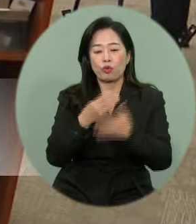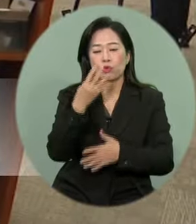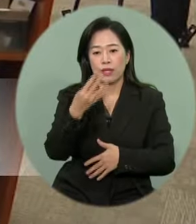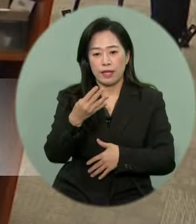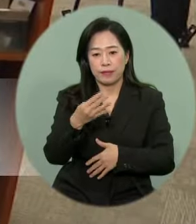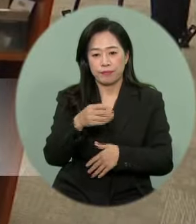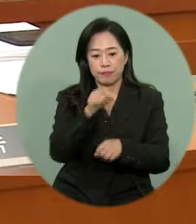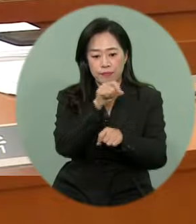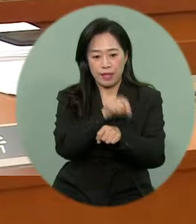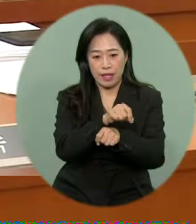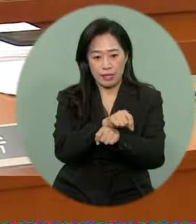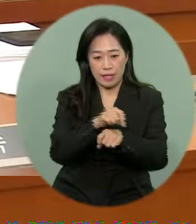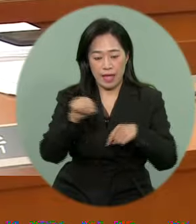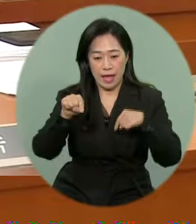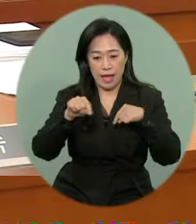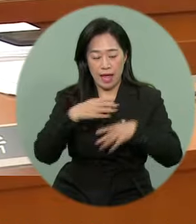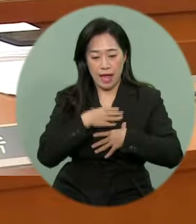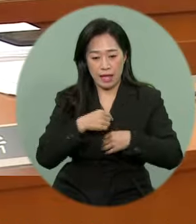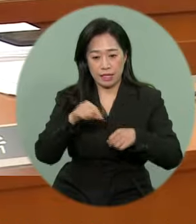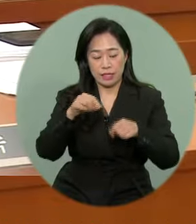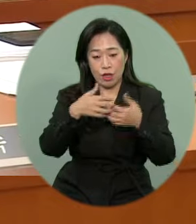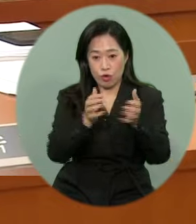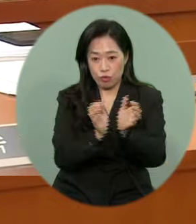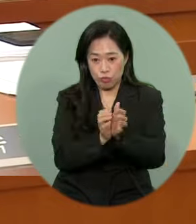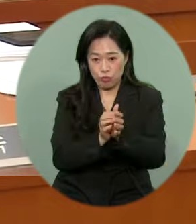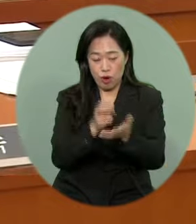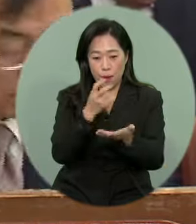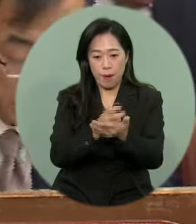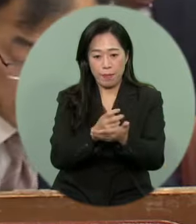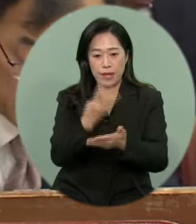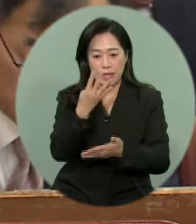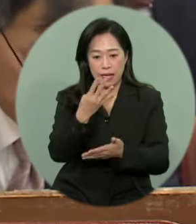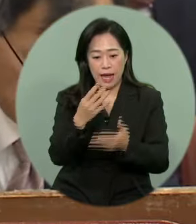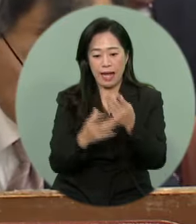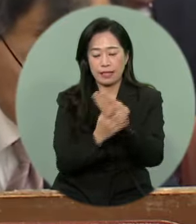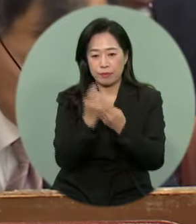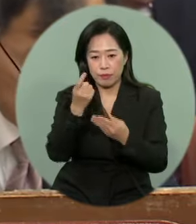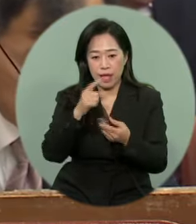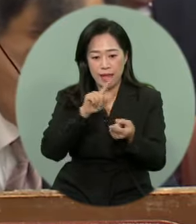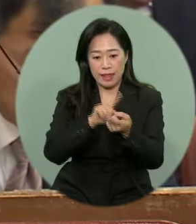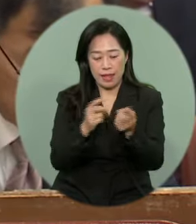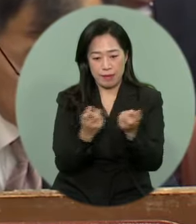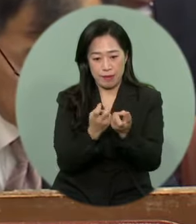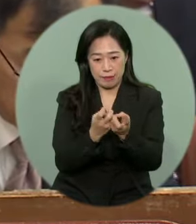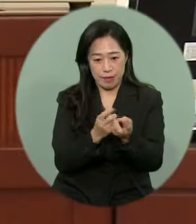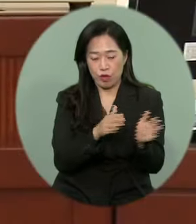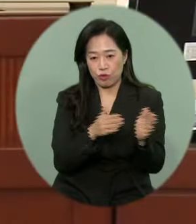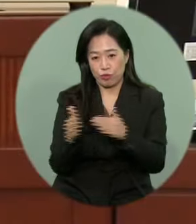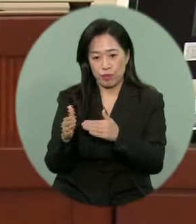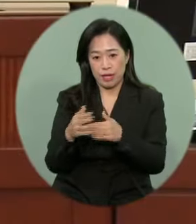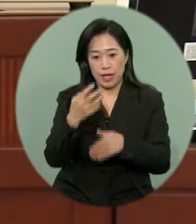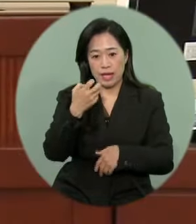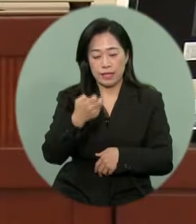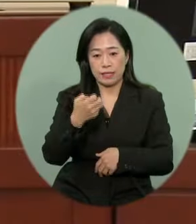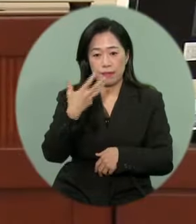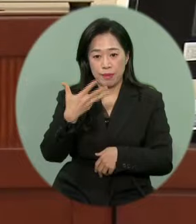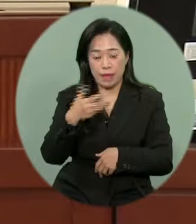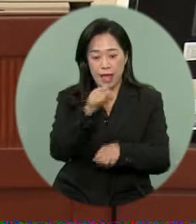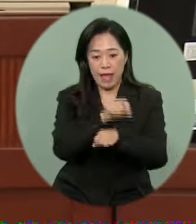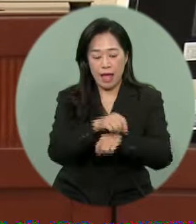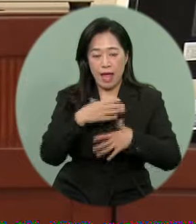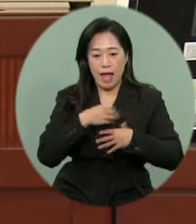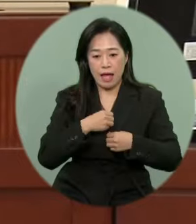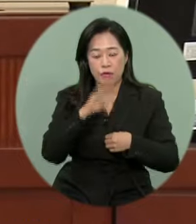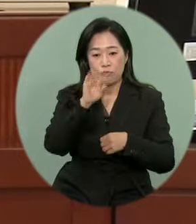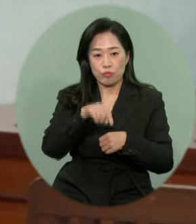위원회 법안 소인은 네권의 법안을 하나로 묶은 위원장 대한 법안을 마련했고 지난 28일 행안 위에서